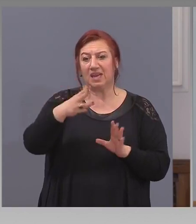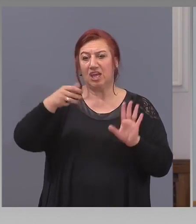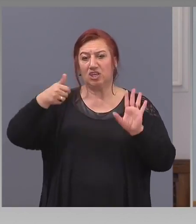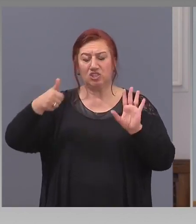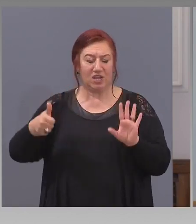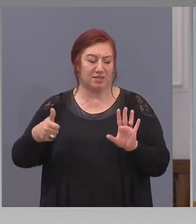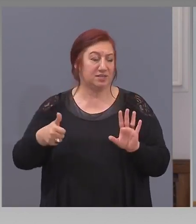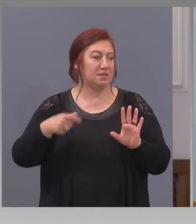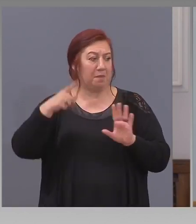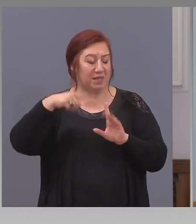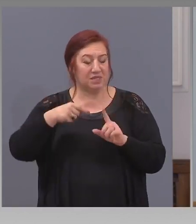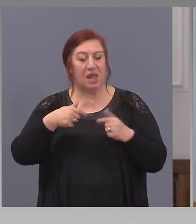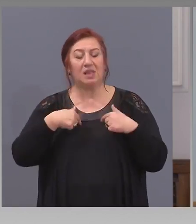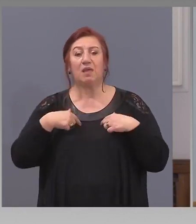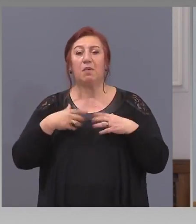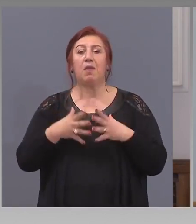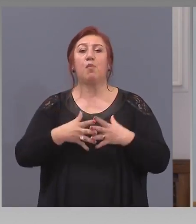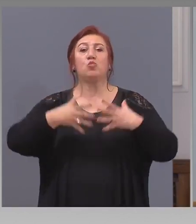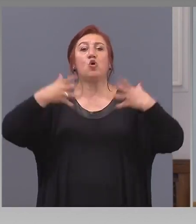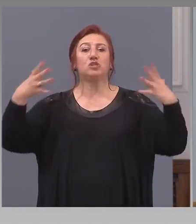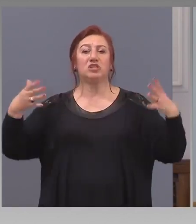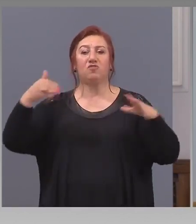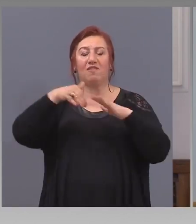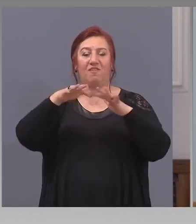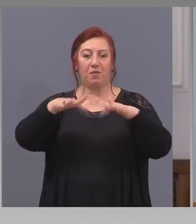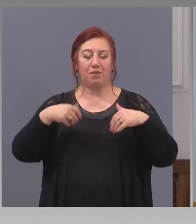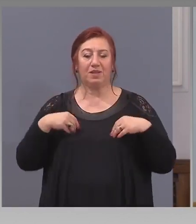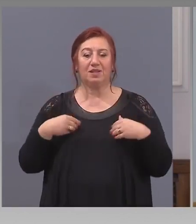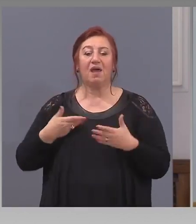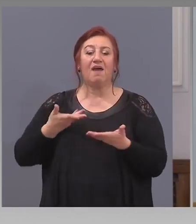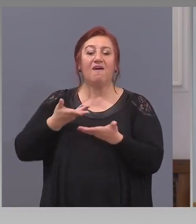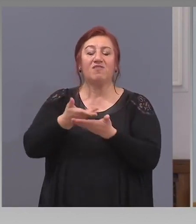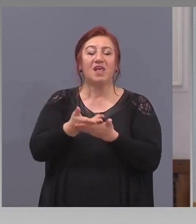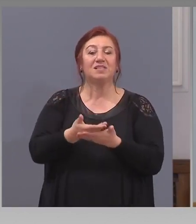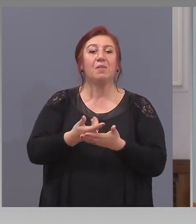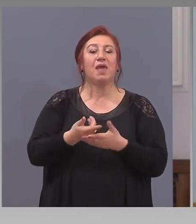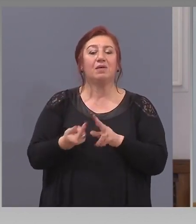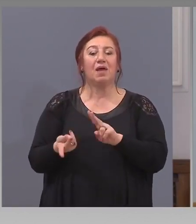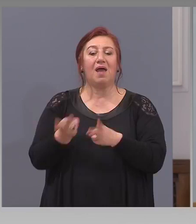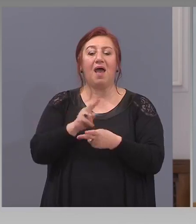в парламента, внасяме актуализации на бюджет и ги изхарчваме за един ден.